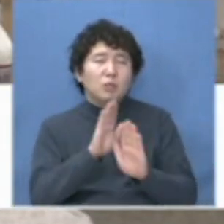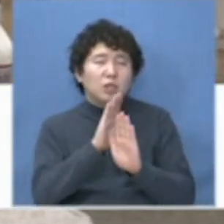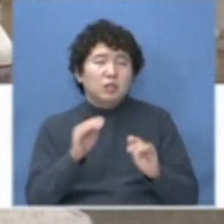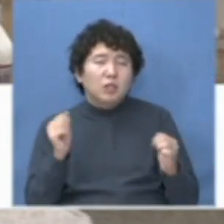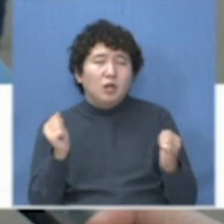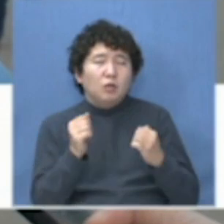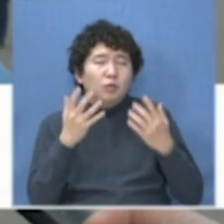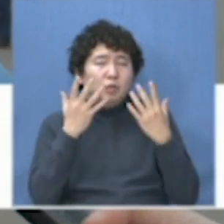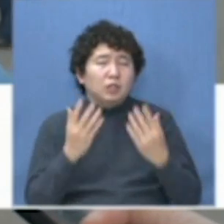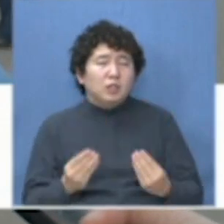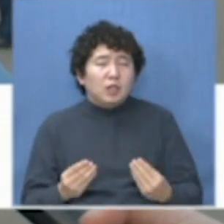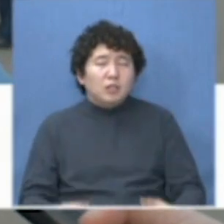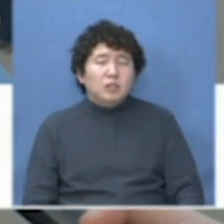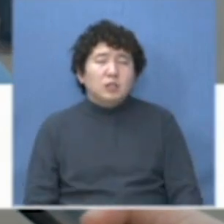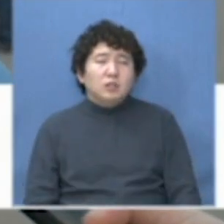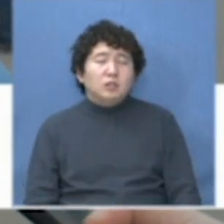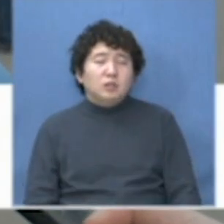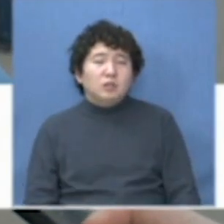холодный